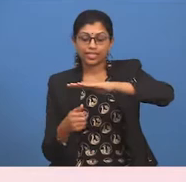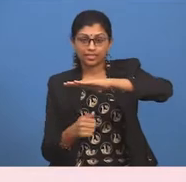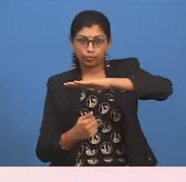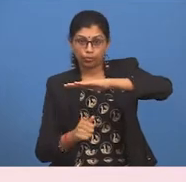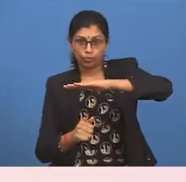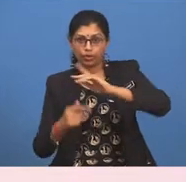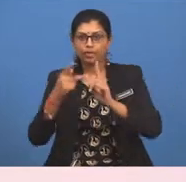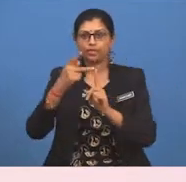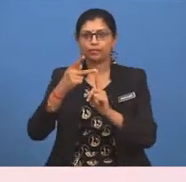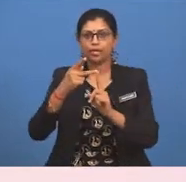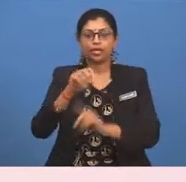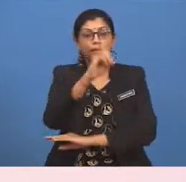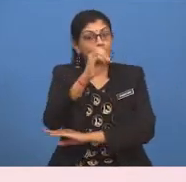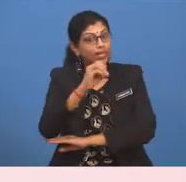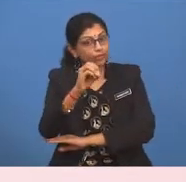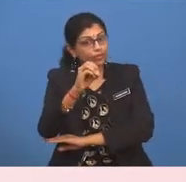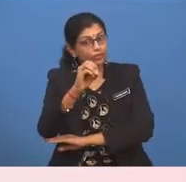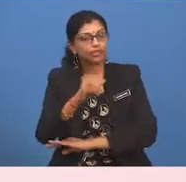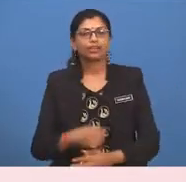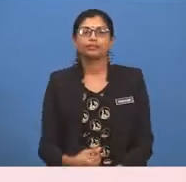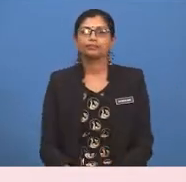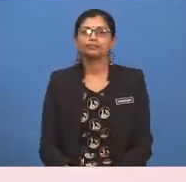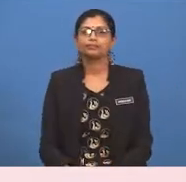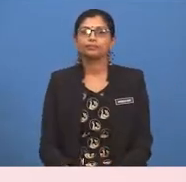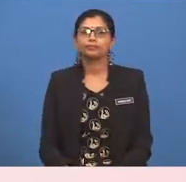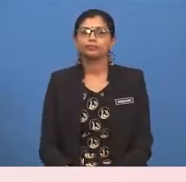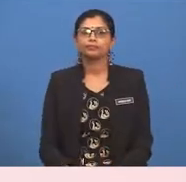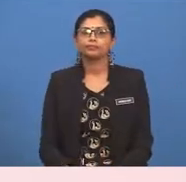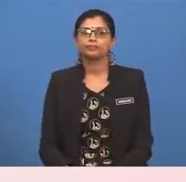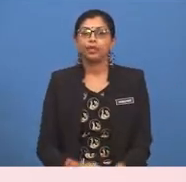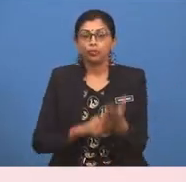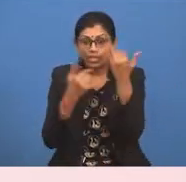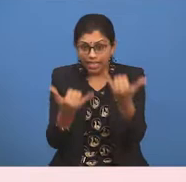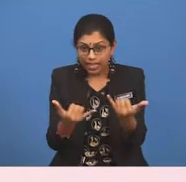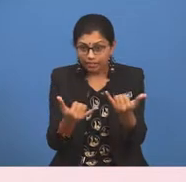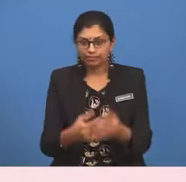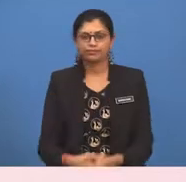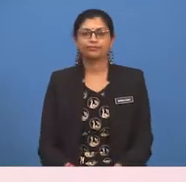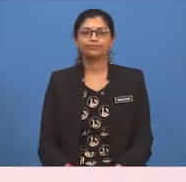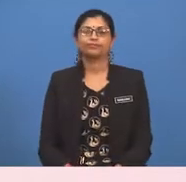4, 7 per 10 kepada peratus. Jom mulakan.